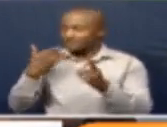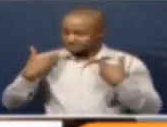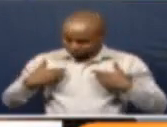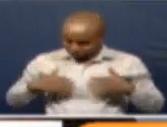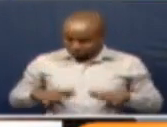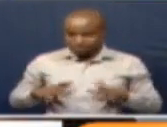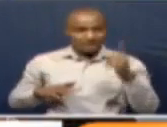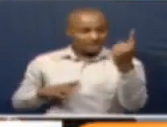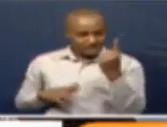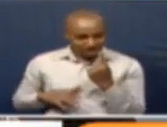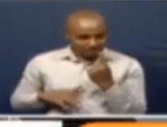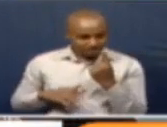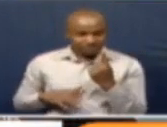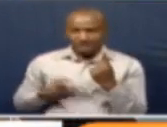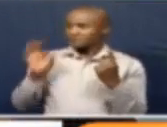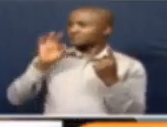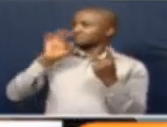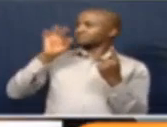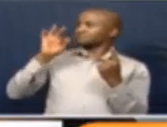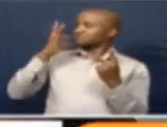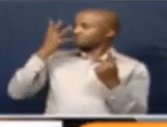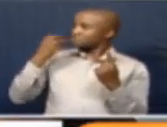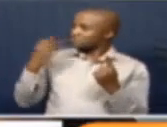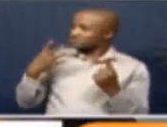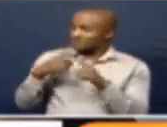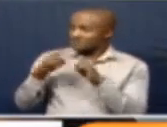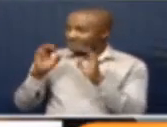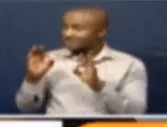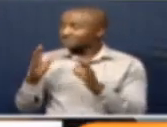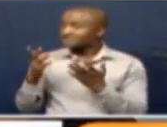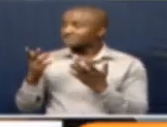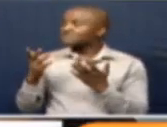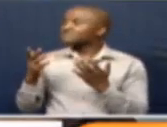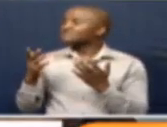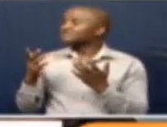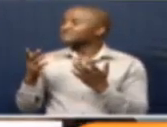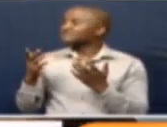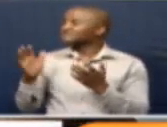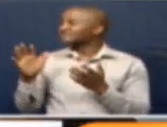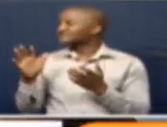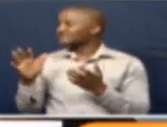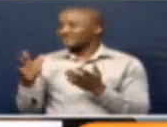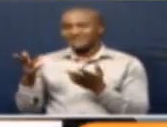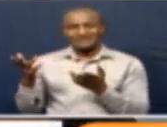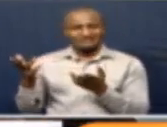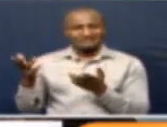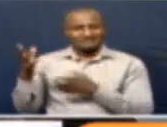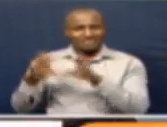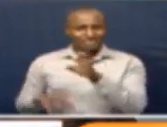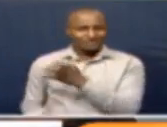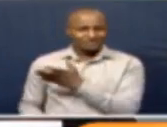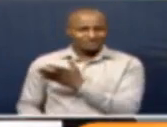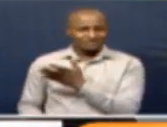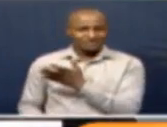Akiingia mwenye kikuwa nafanya nini? Ashtuke. Lakini kama wewe hata shtuka, atasema kwani hivi huyu ndo amekaa hivi. Yatakana mwenye na